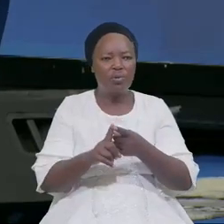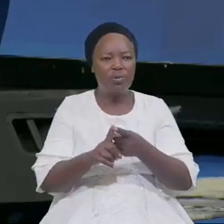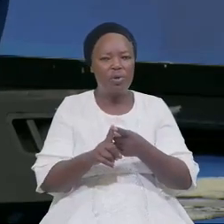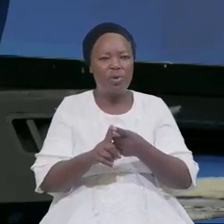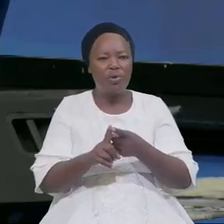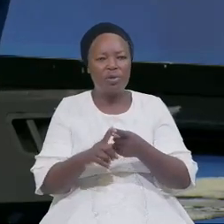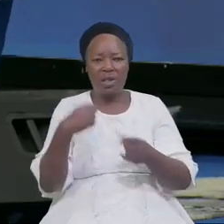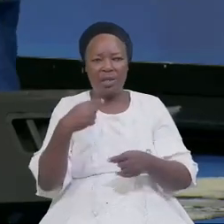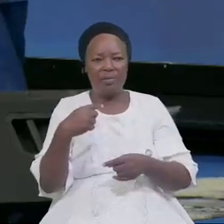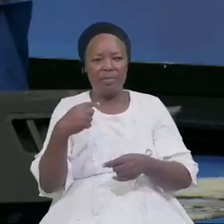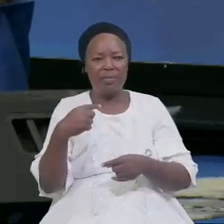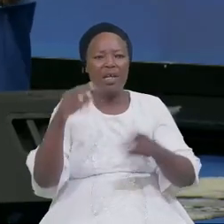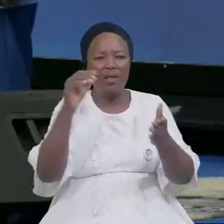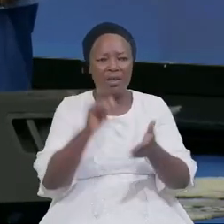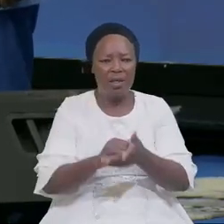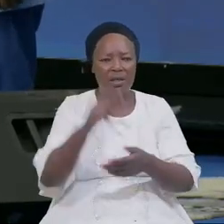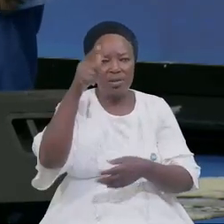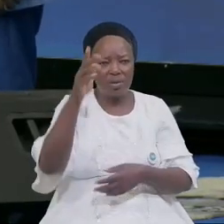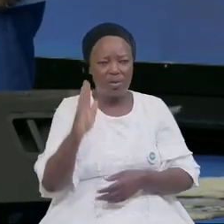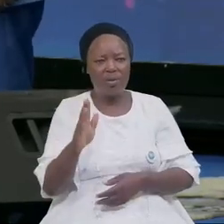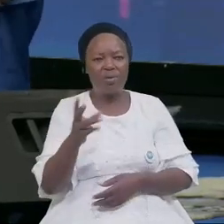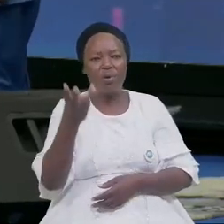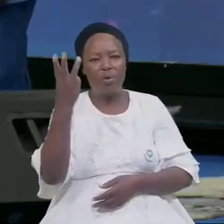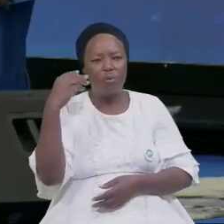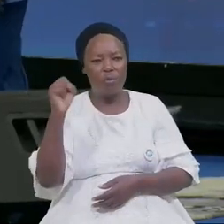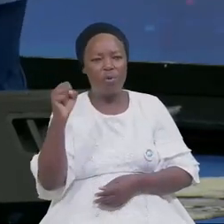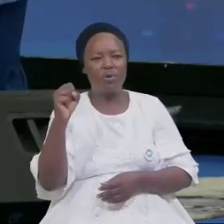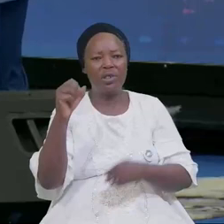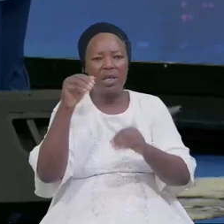car Dieu était en Christ,